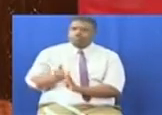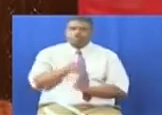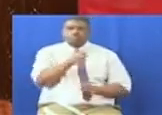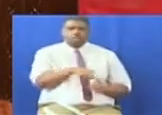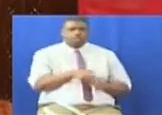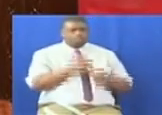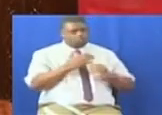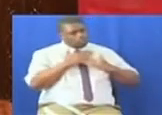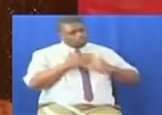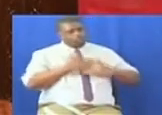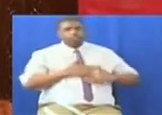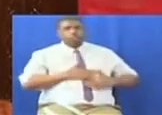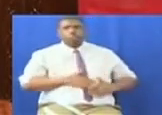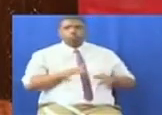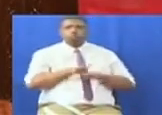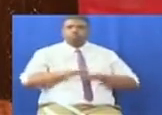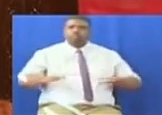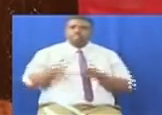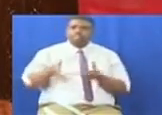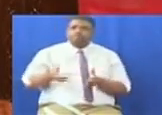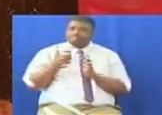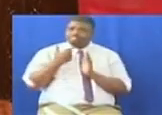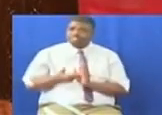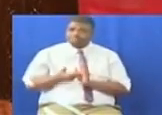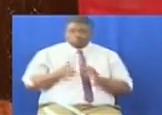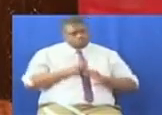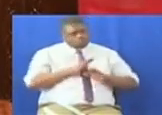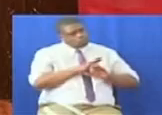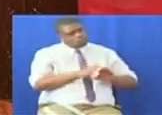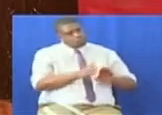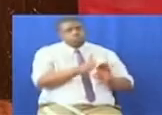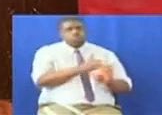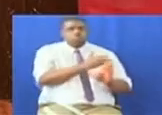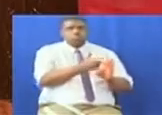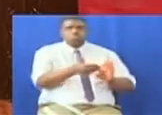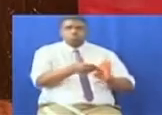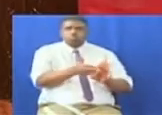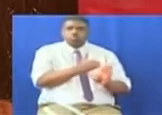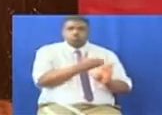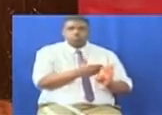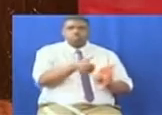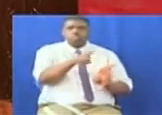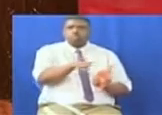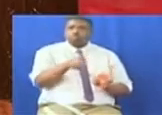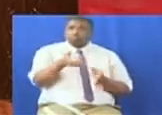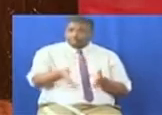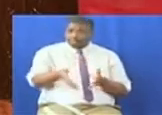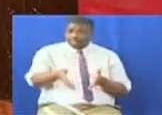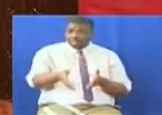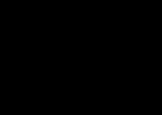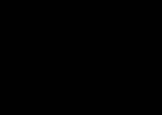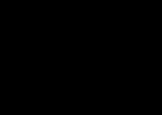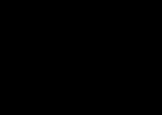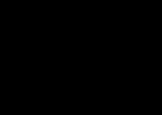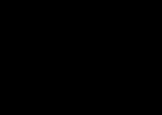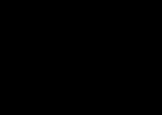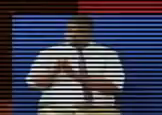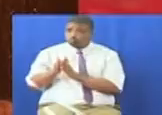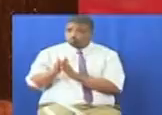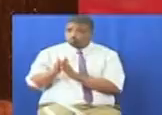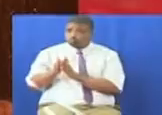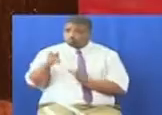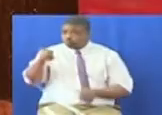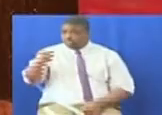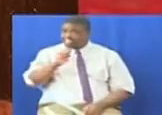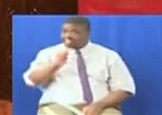Bila kuwepo hapo ututulize humu ndani tungekimbia, hata kama rais angesema tuendelee watu wangekimbia. Tunakushukuru wewe sana kwa msimamo yako. Hiyo